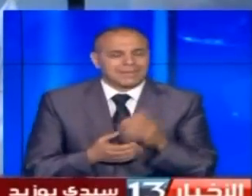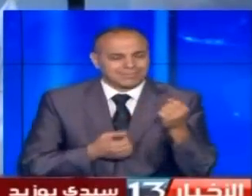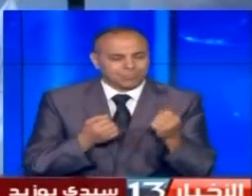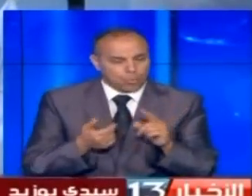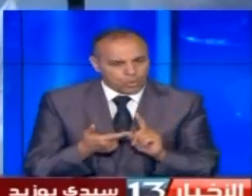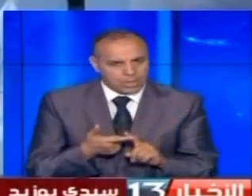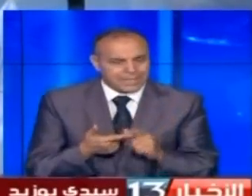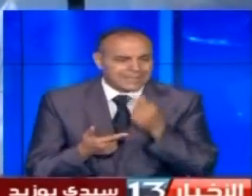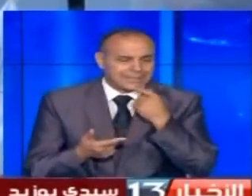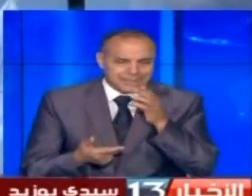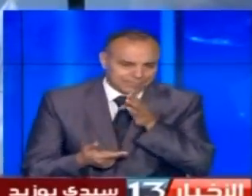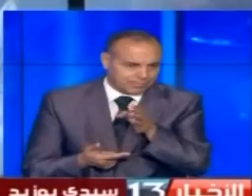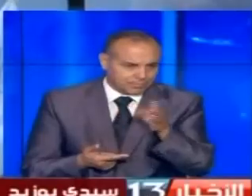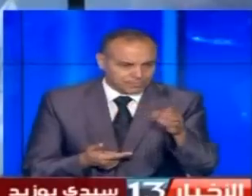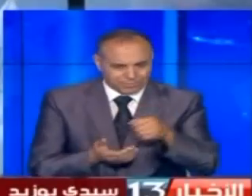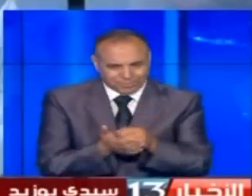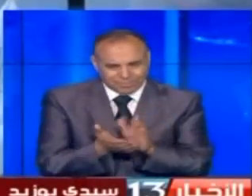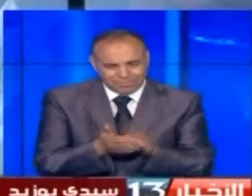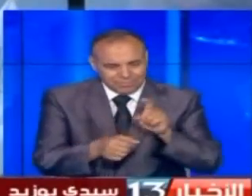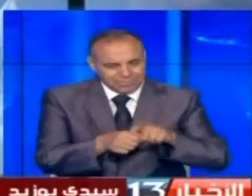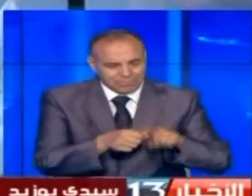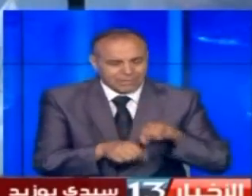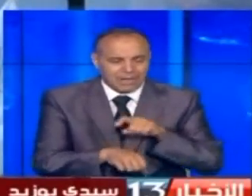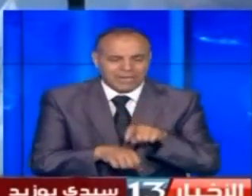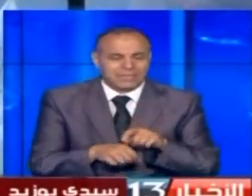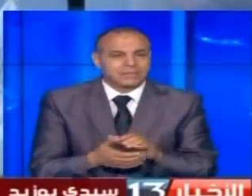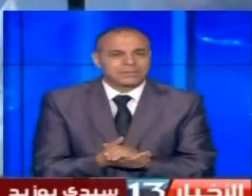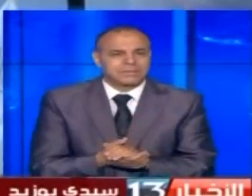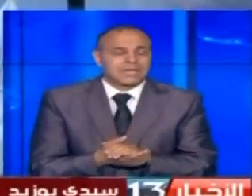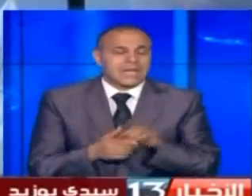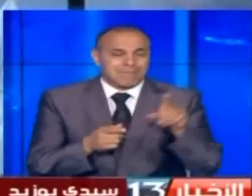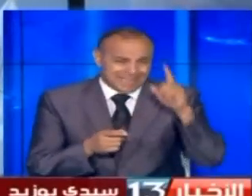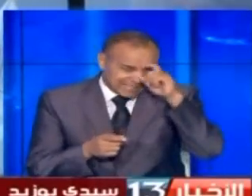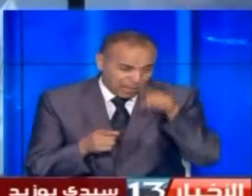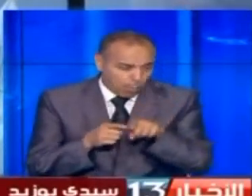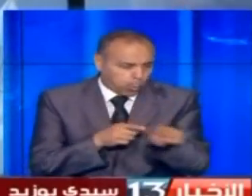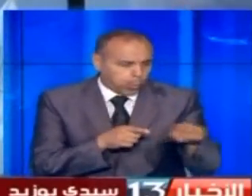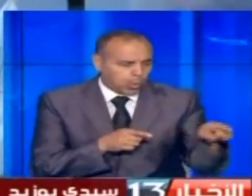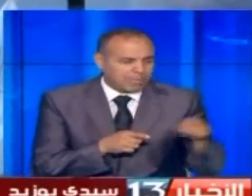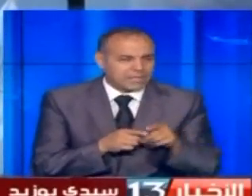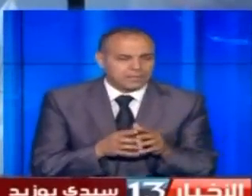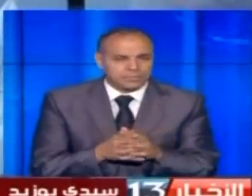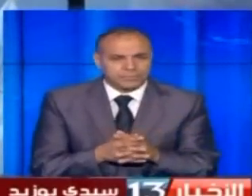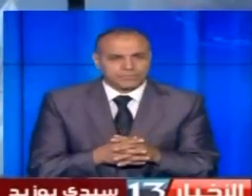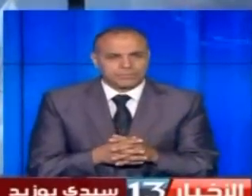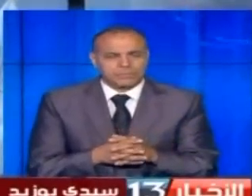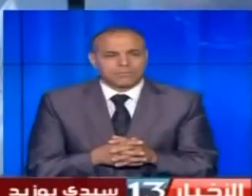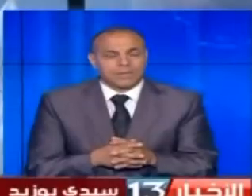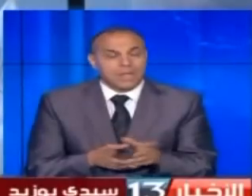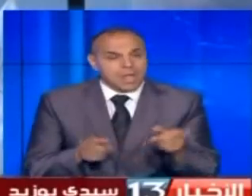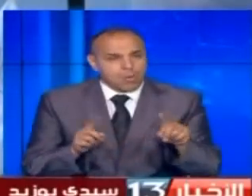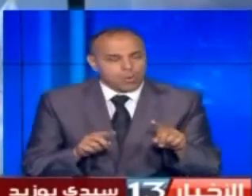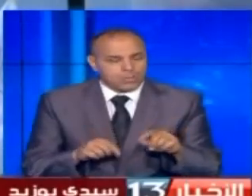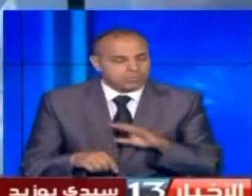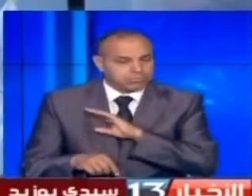النقل لتسهيل عملية تسجيل الناخبين خاصة في المناطق الريفية النائية بولاية سيدي بوزيد، كما